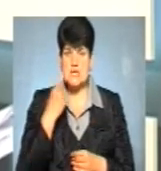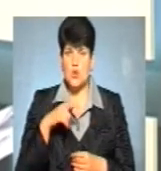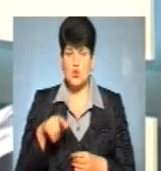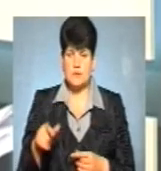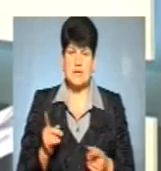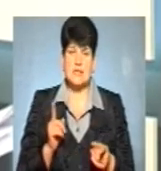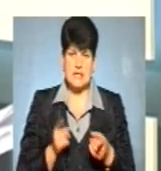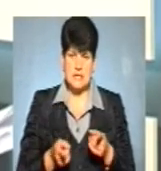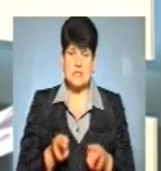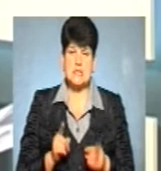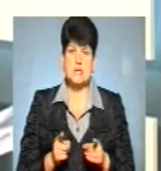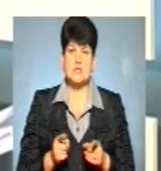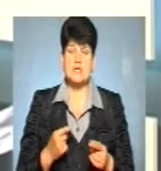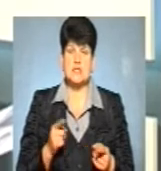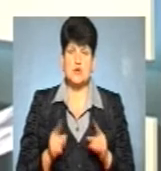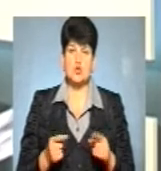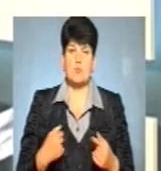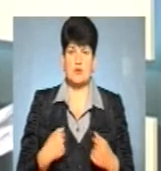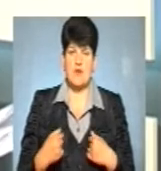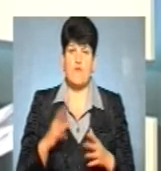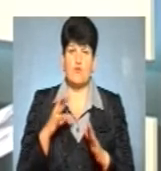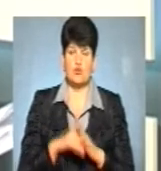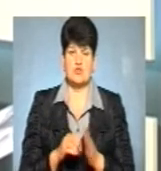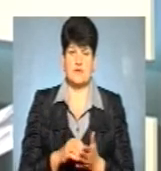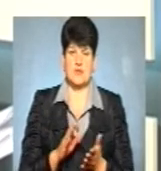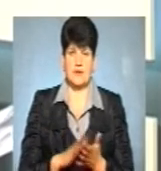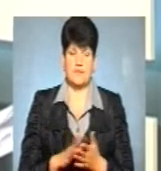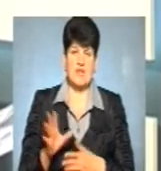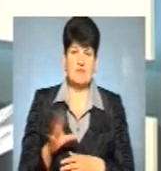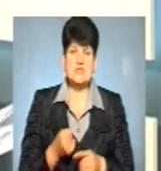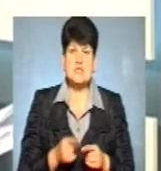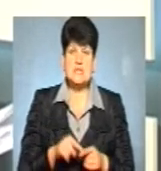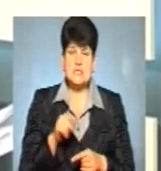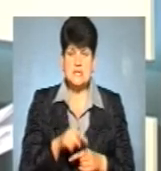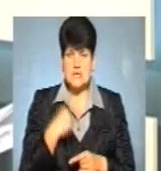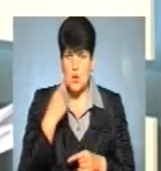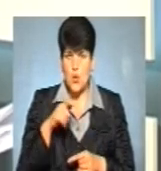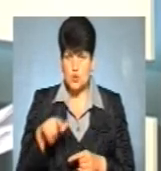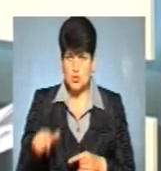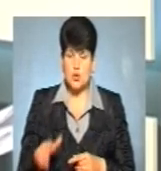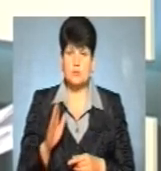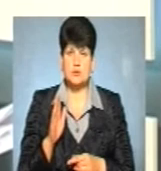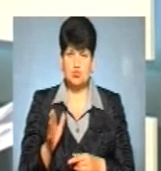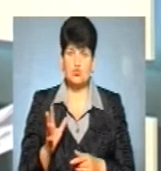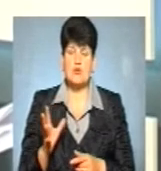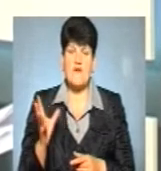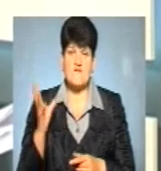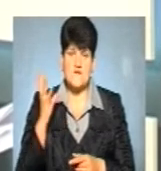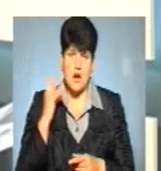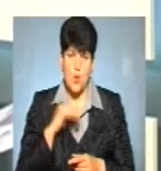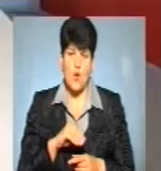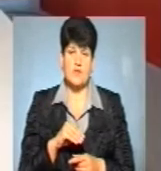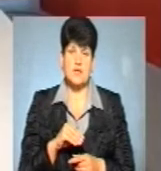дійсно постраждали, включені в цей реєстр. І всі ці особи будуть враховані під